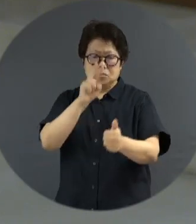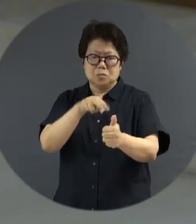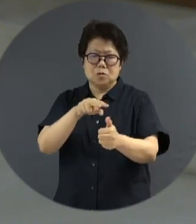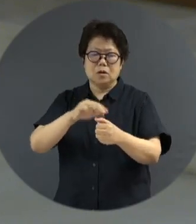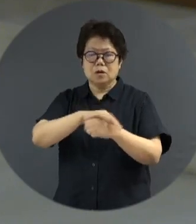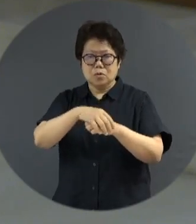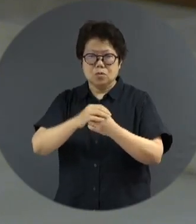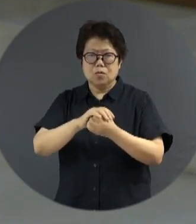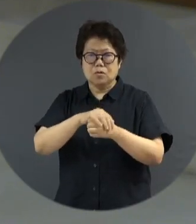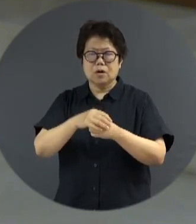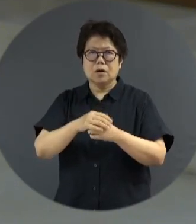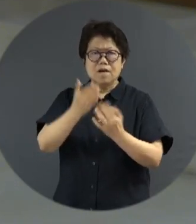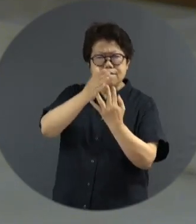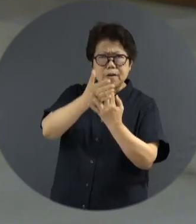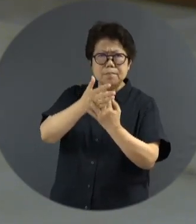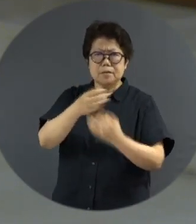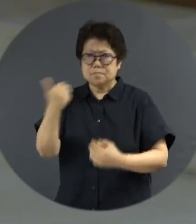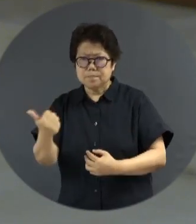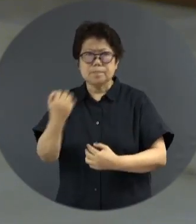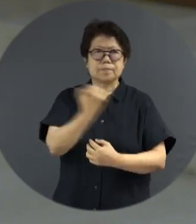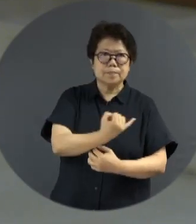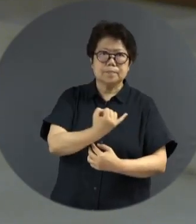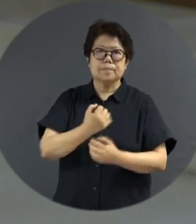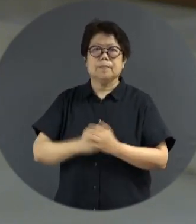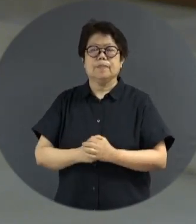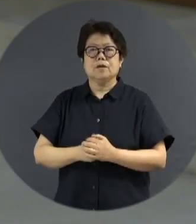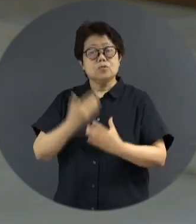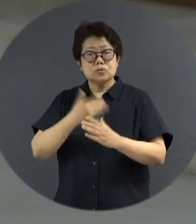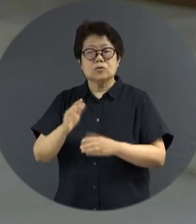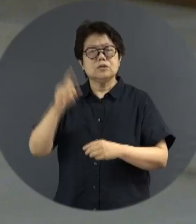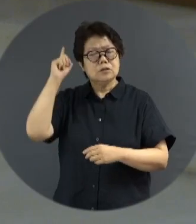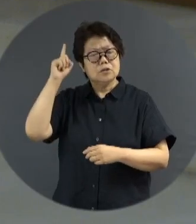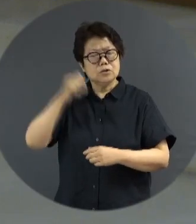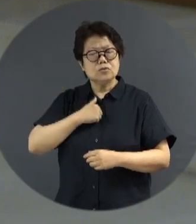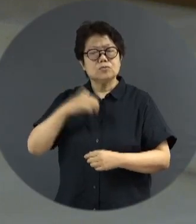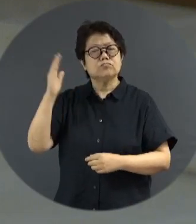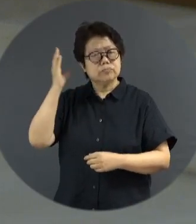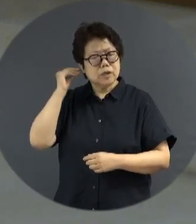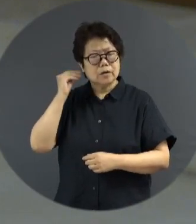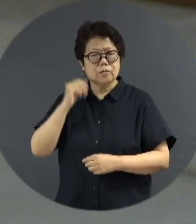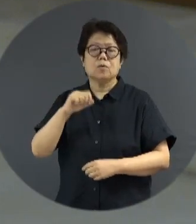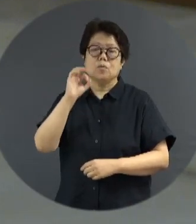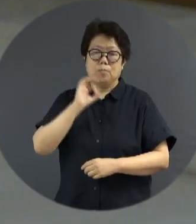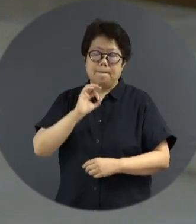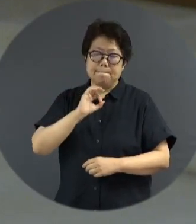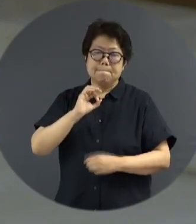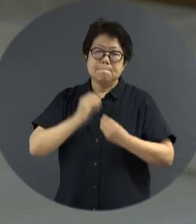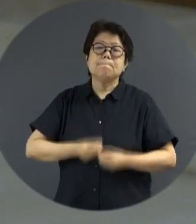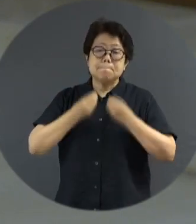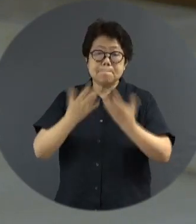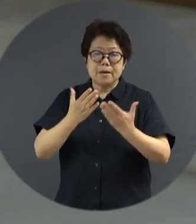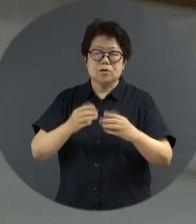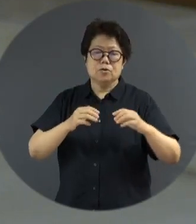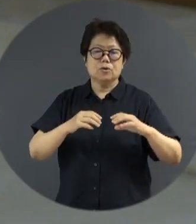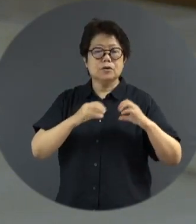姓和辨别善恶。就这样，天主俯听了他的祈求，赐予给他一颗智